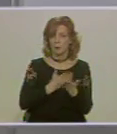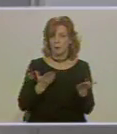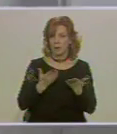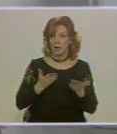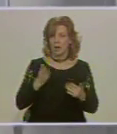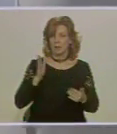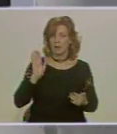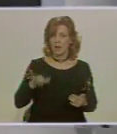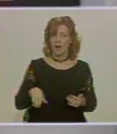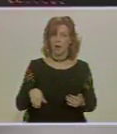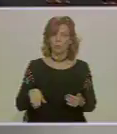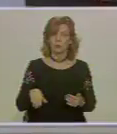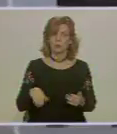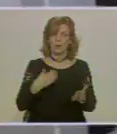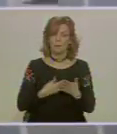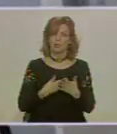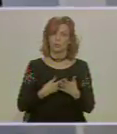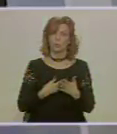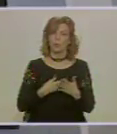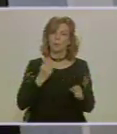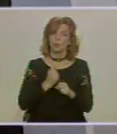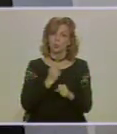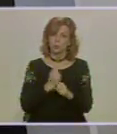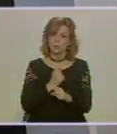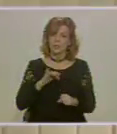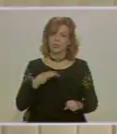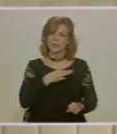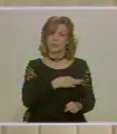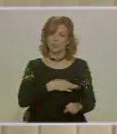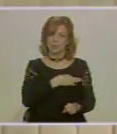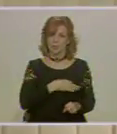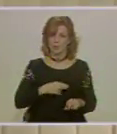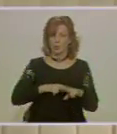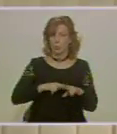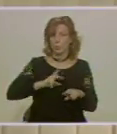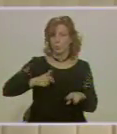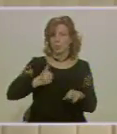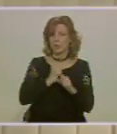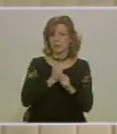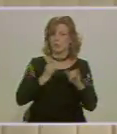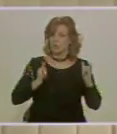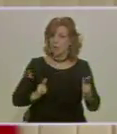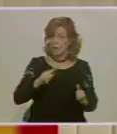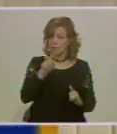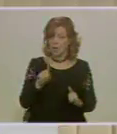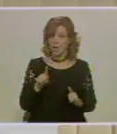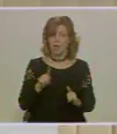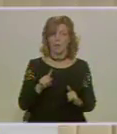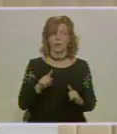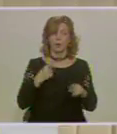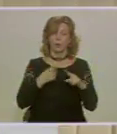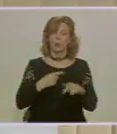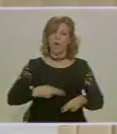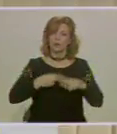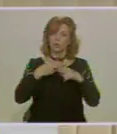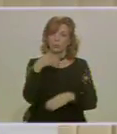ceea ce privește partea aceasta de producție, partea de inginerie. Și cum să putem să oferim aceste soluții dacă nu prin intermediul